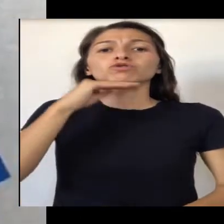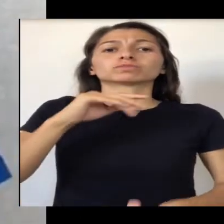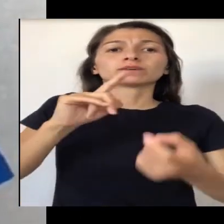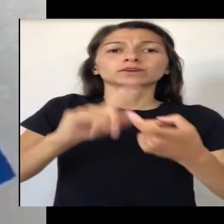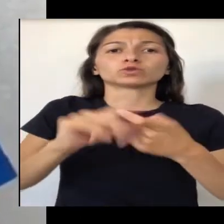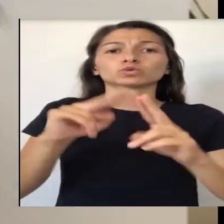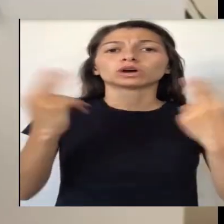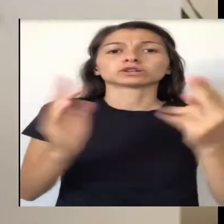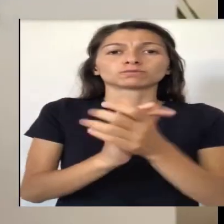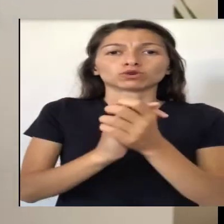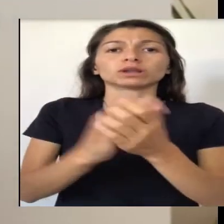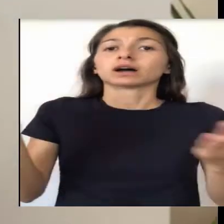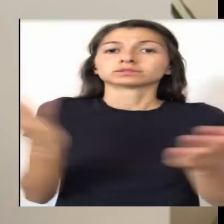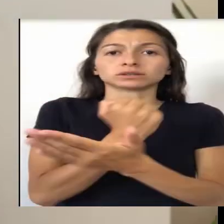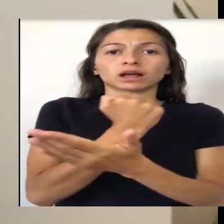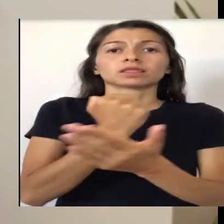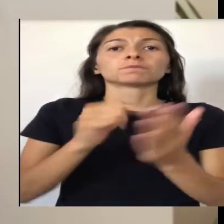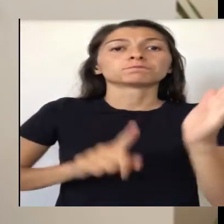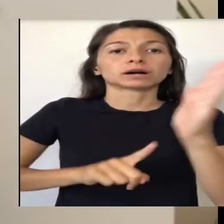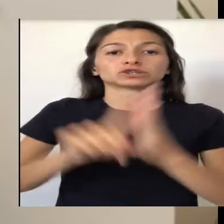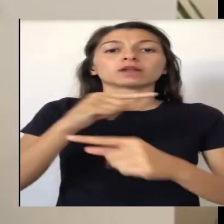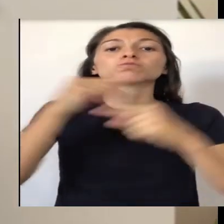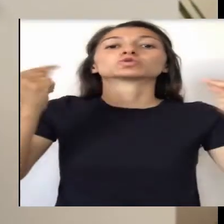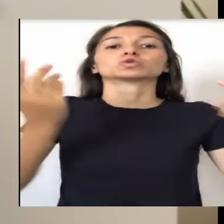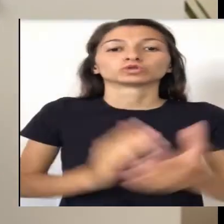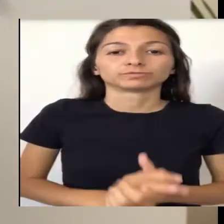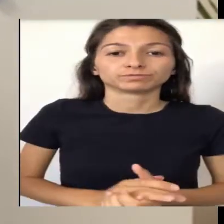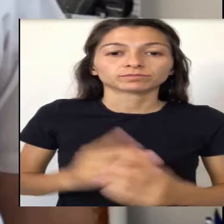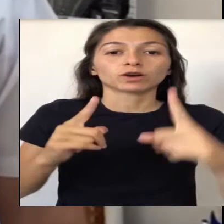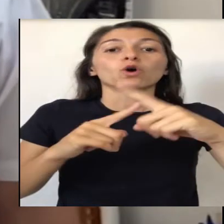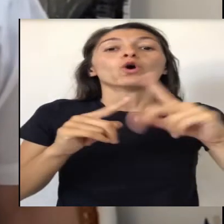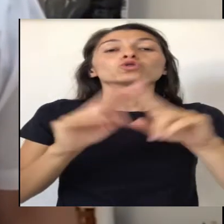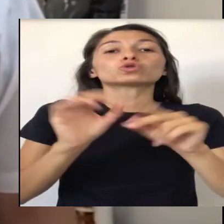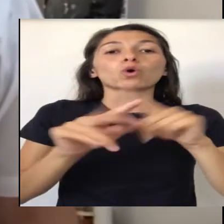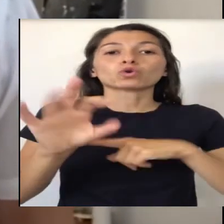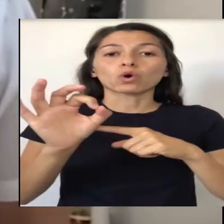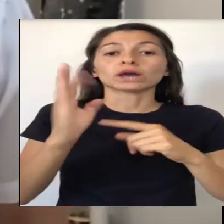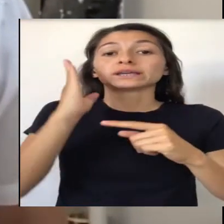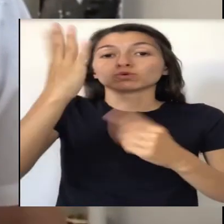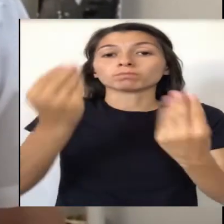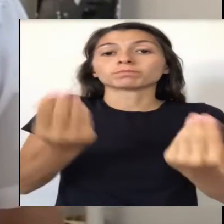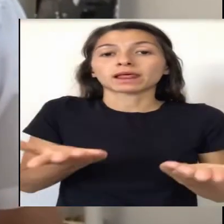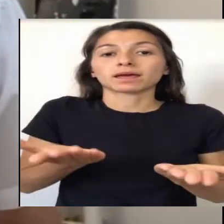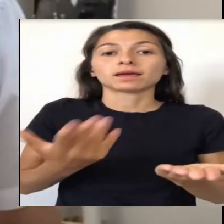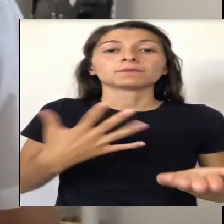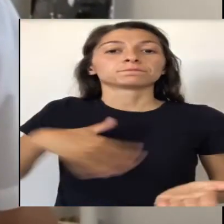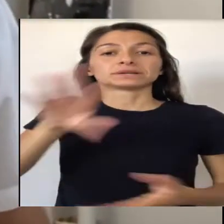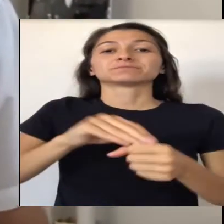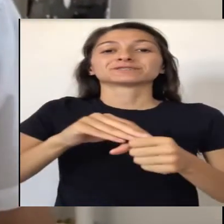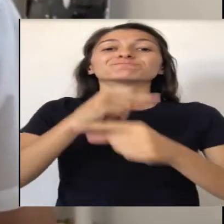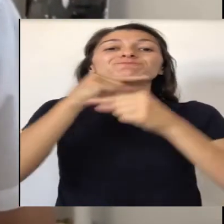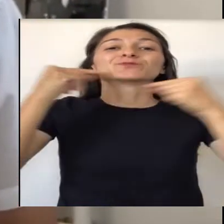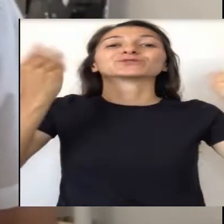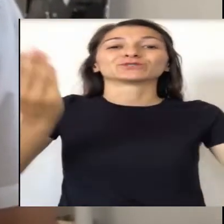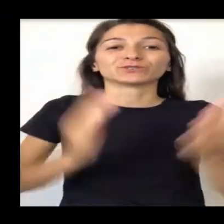başarılarla mutluyuz. Tokyo'ya gitmiş olmam bile mutluluğumuzdur. Gel sen, yine de olmak için doğduğun, almak